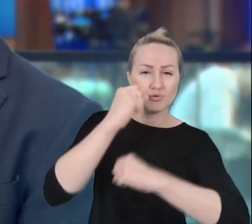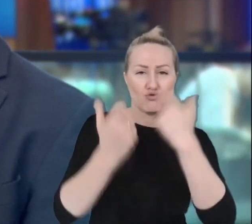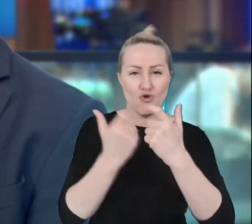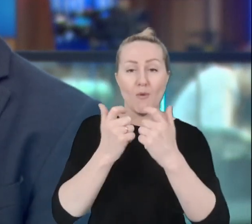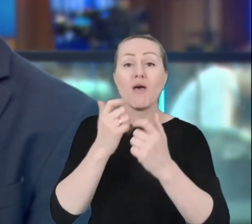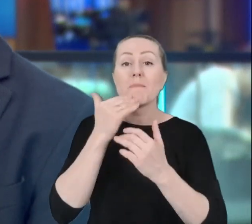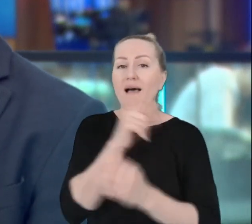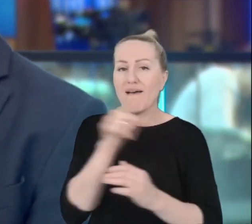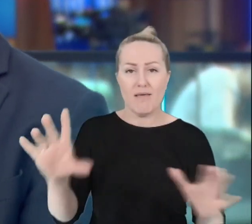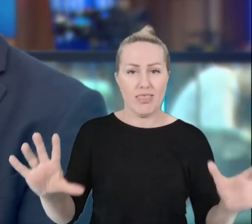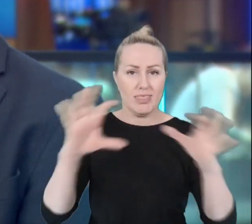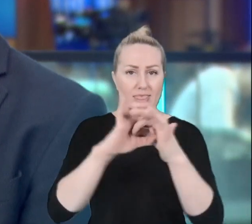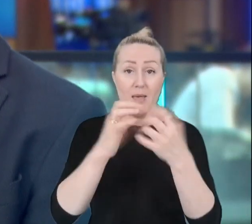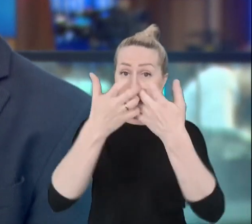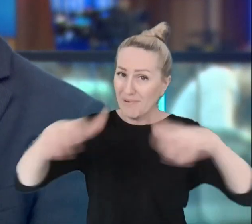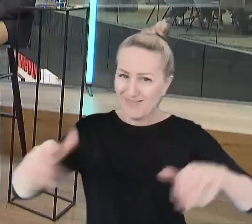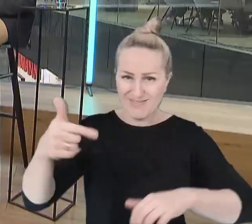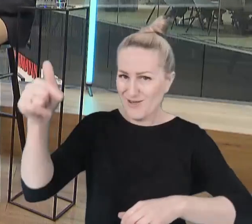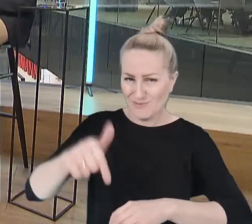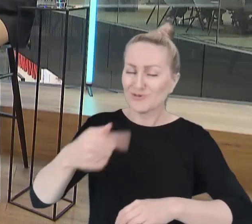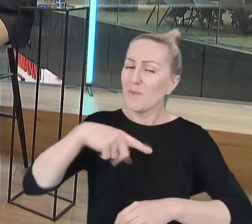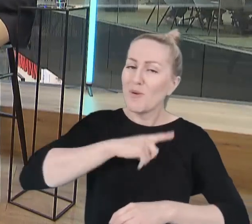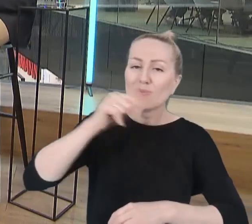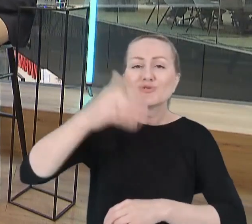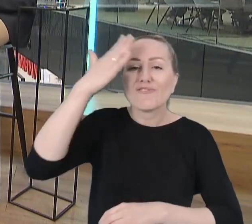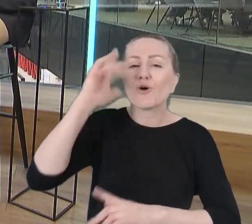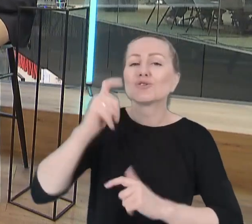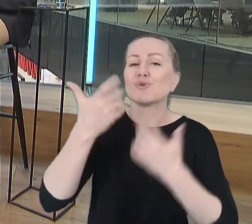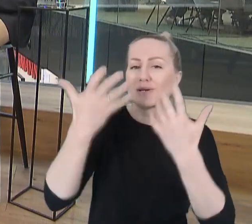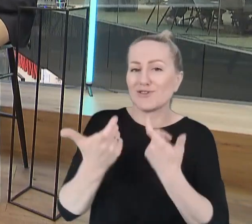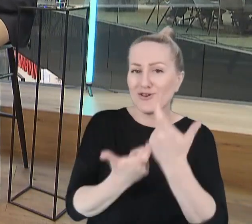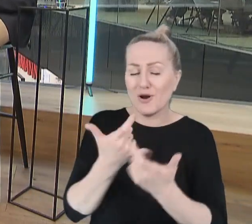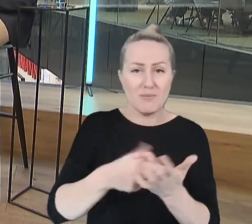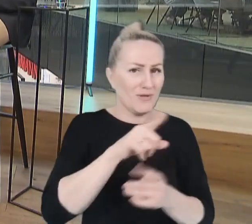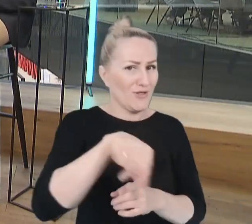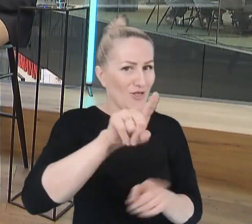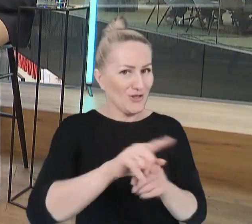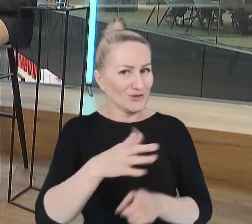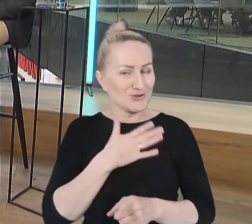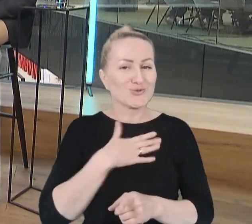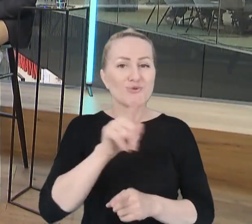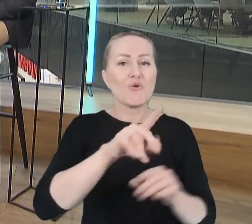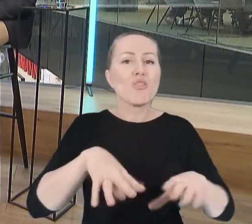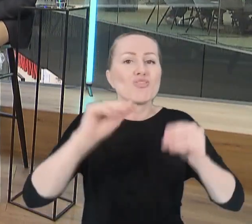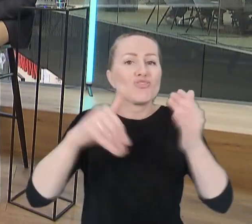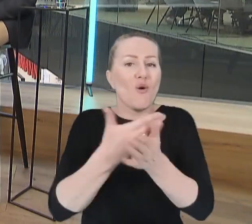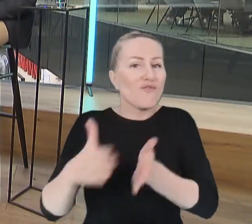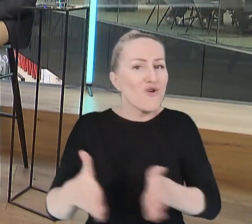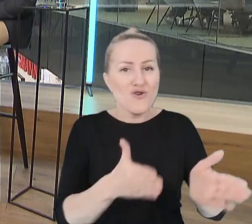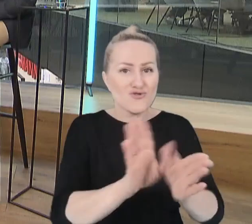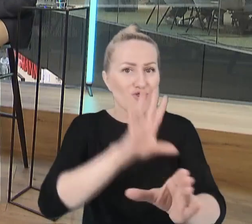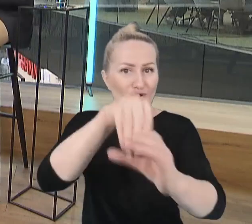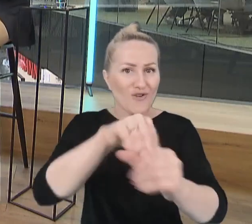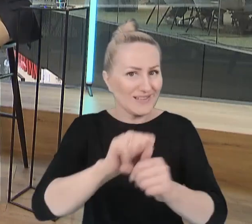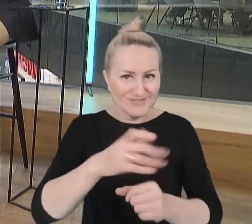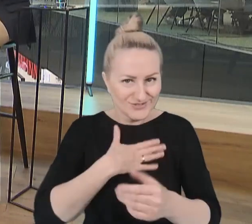muszą być rozbieżne. Tylko musimy wiedzieć, czego chcemy. Też czujecie, że przecieracie szlaki? Bo wiesz, jakby... Czy nie? Ja myślę, że jesteśmy